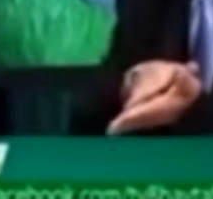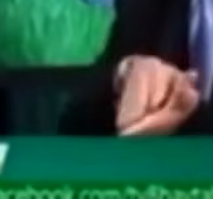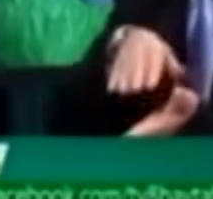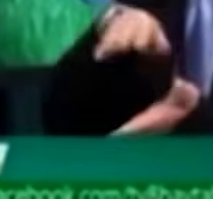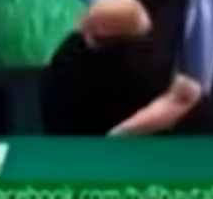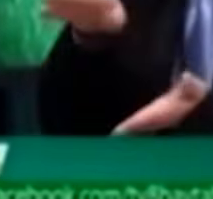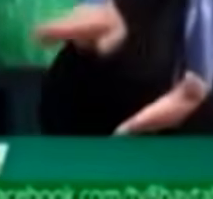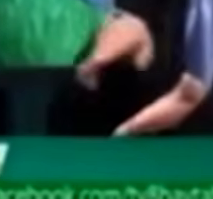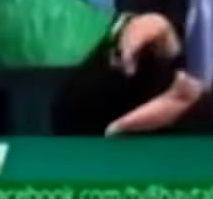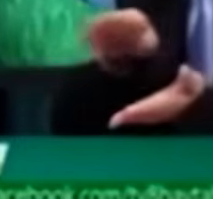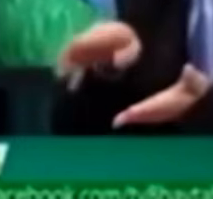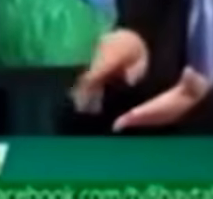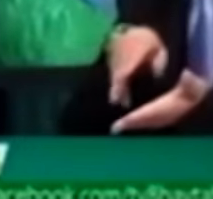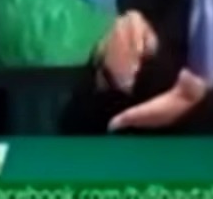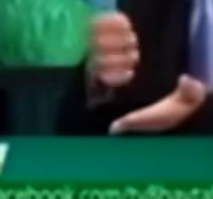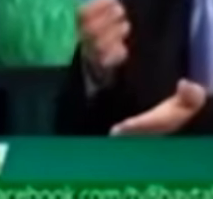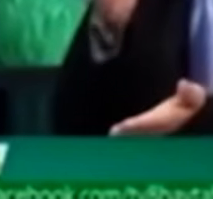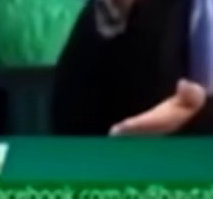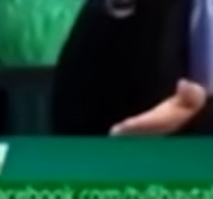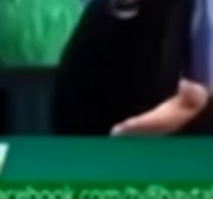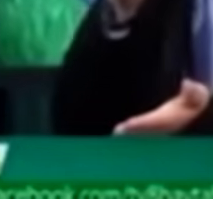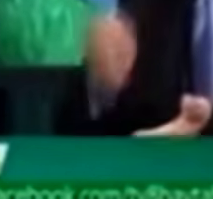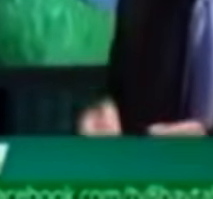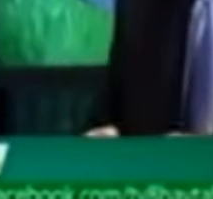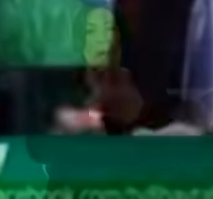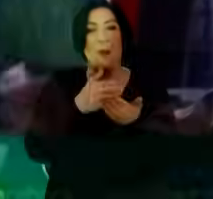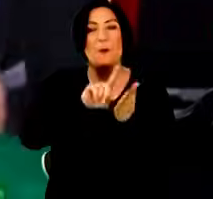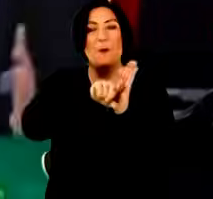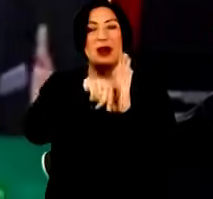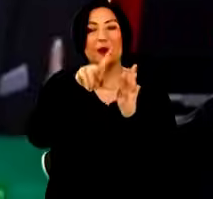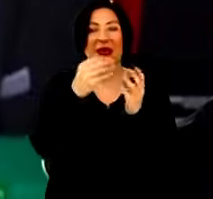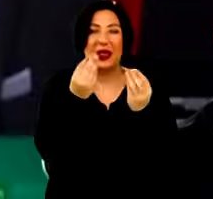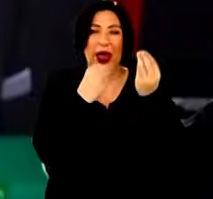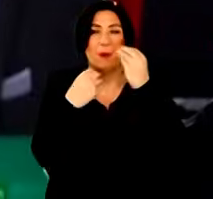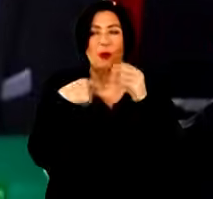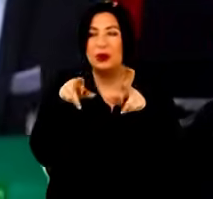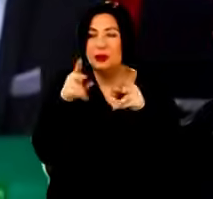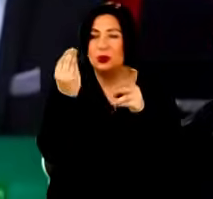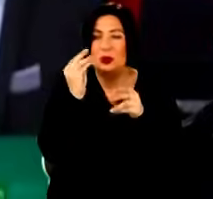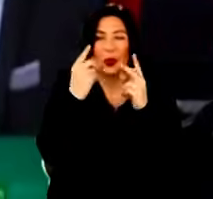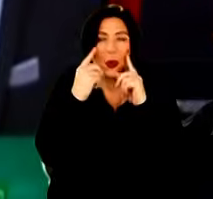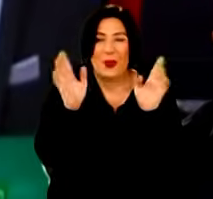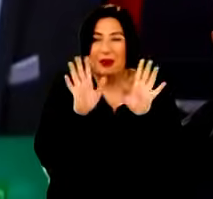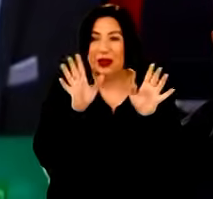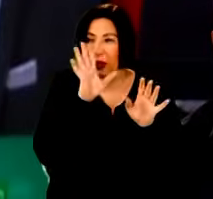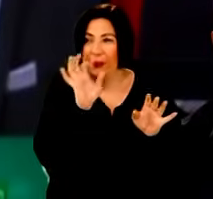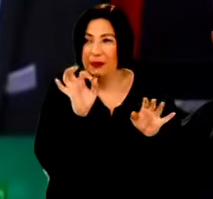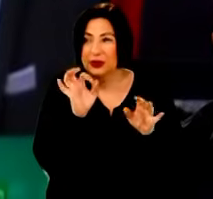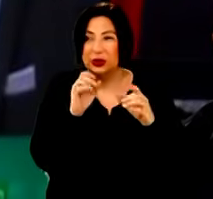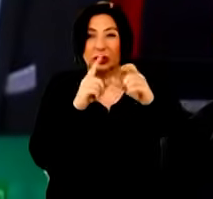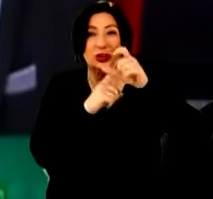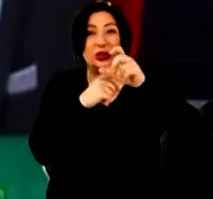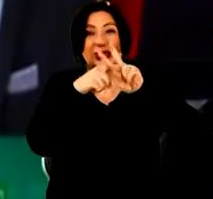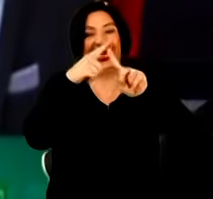sür, üzerine dök onu, ekmek yağ bal diye ye. Ben böyle bir çocuk görmedim. Kim ya?